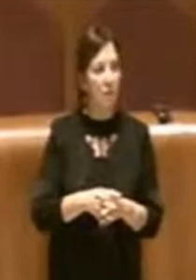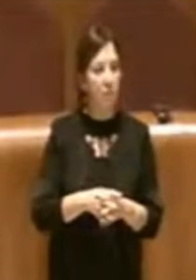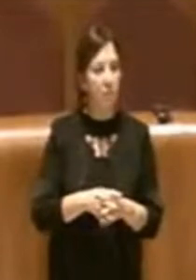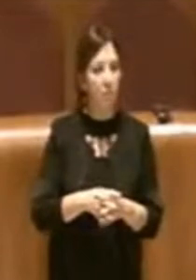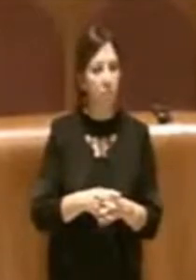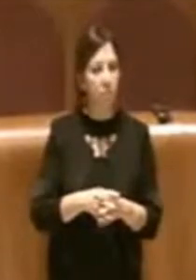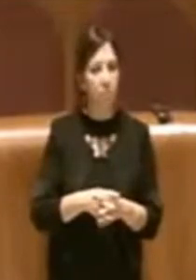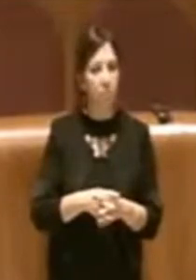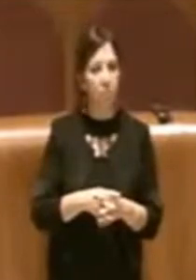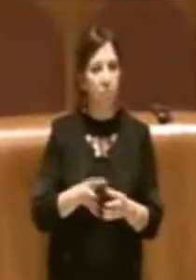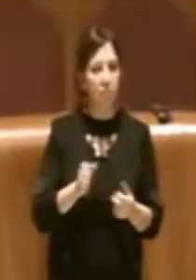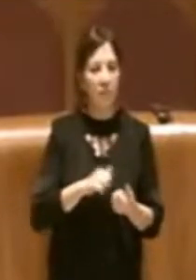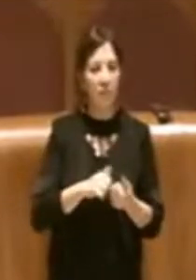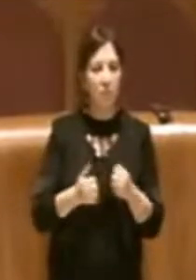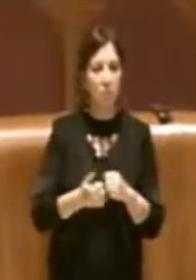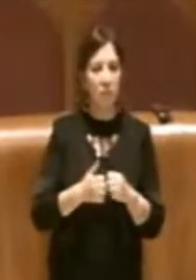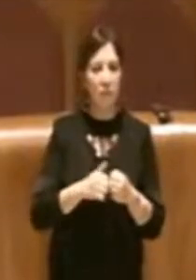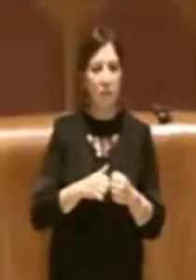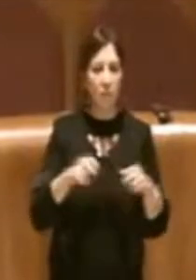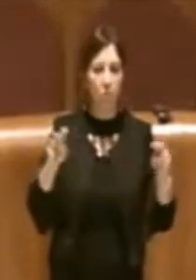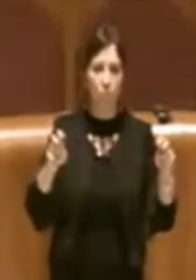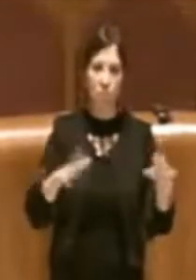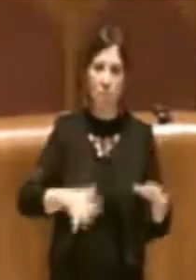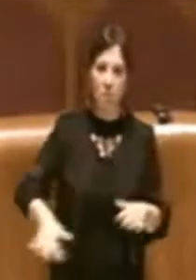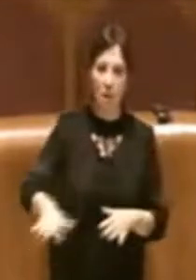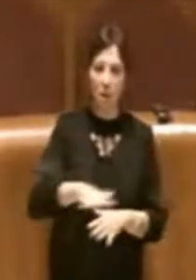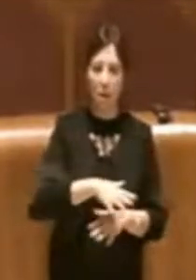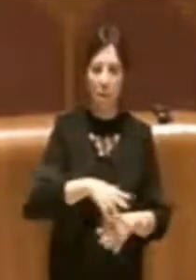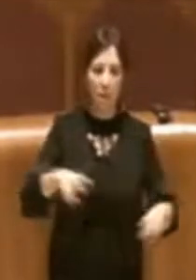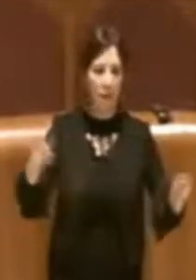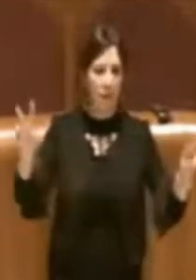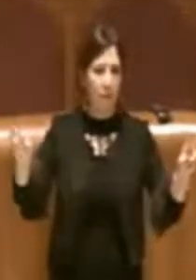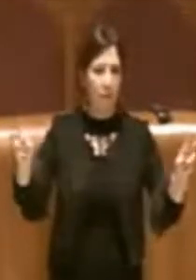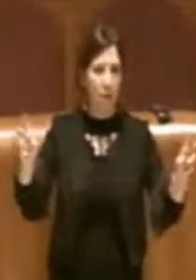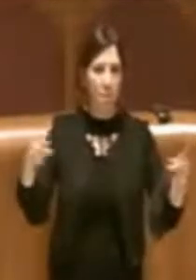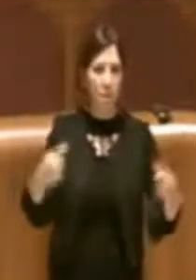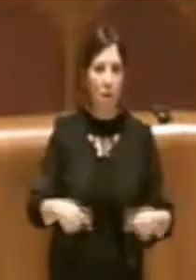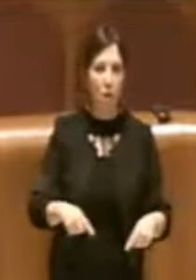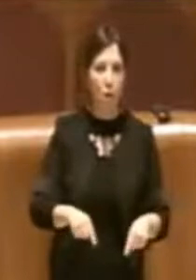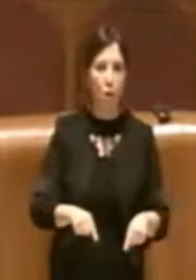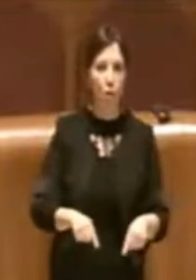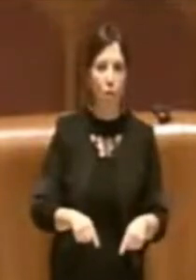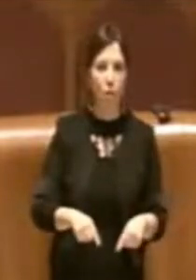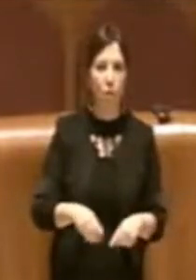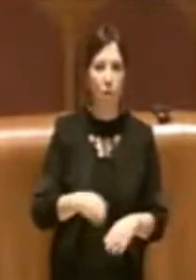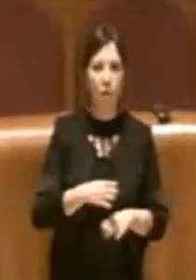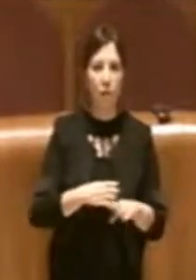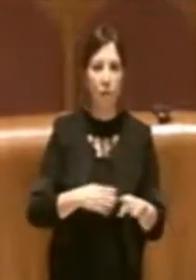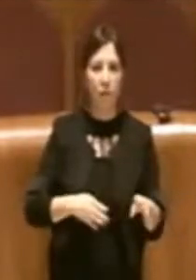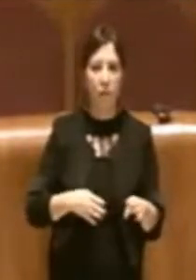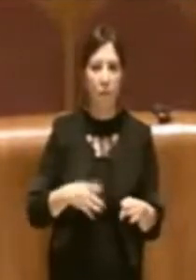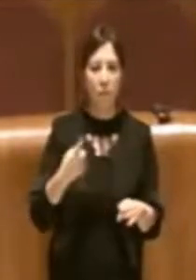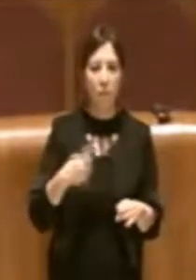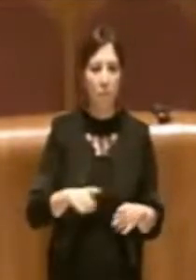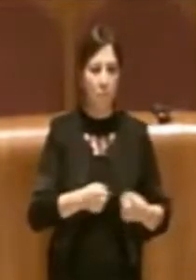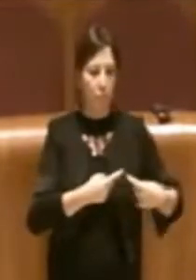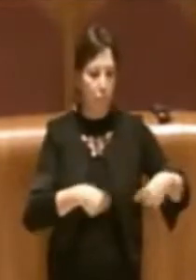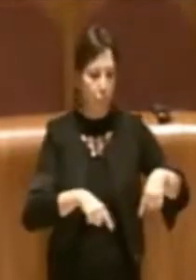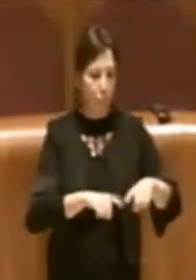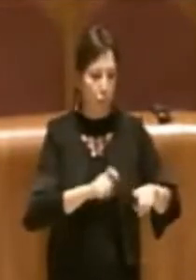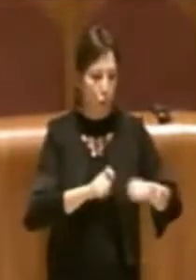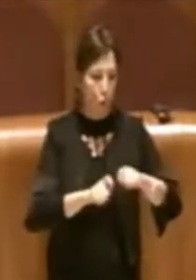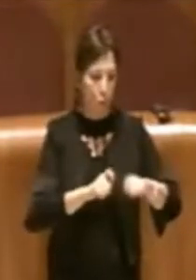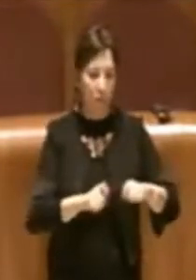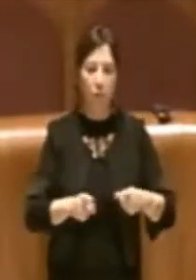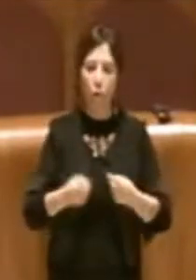dibattiamo nell'ambito del tema di oggi, insomma. Da parte sia della Commissione Commercio che